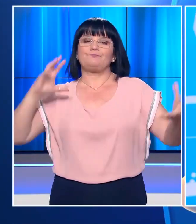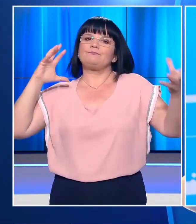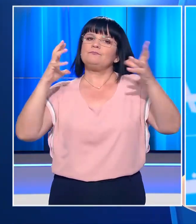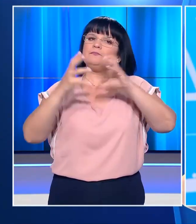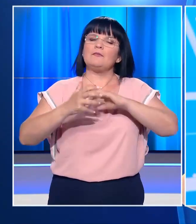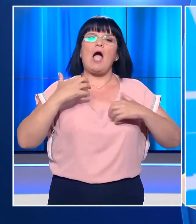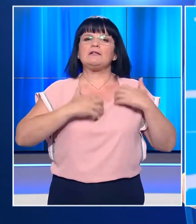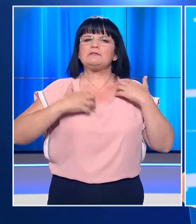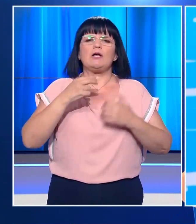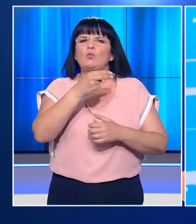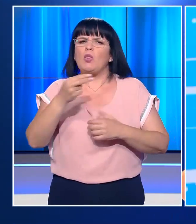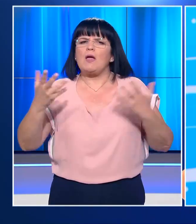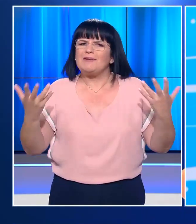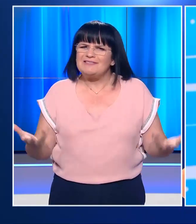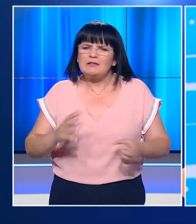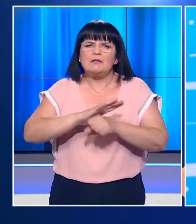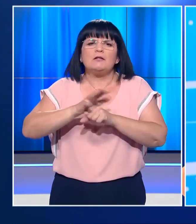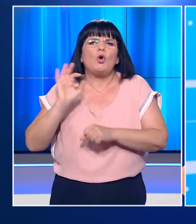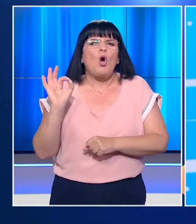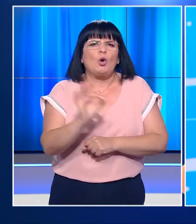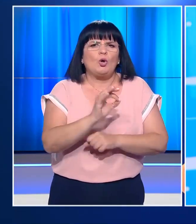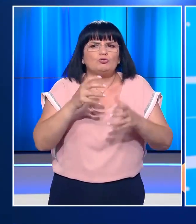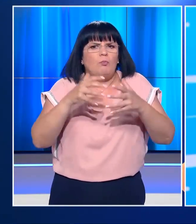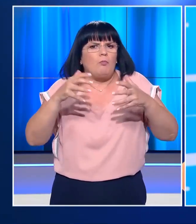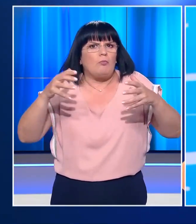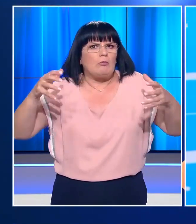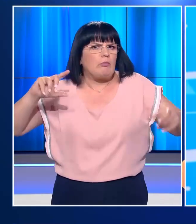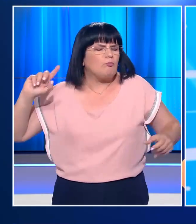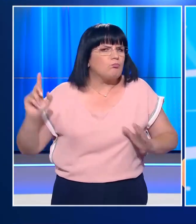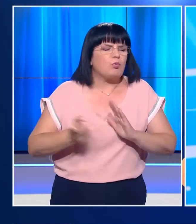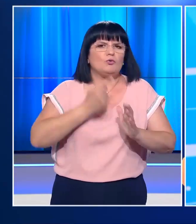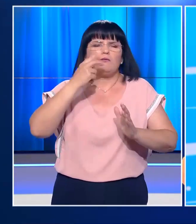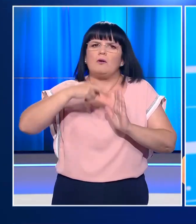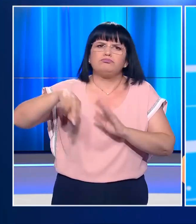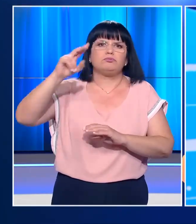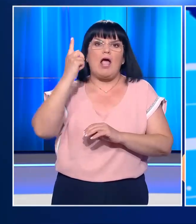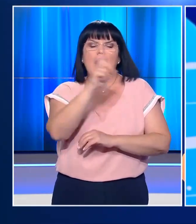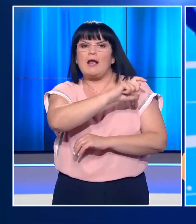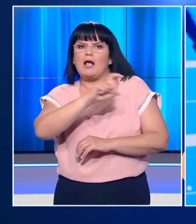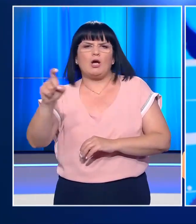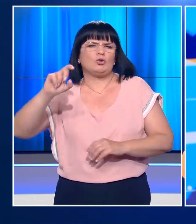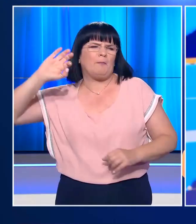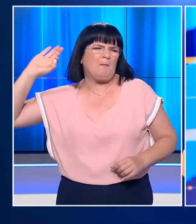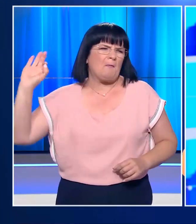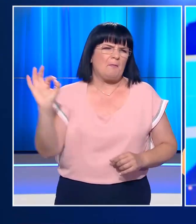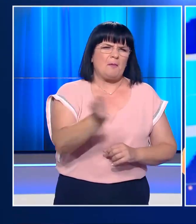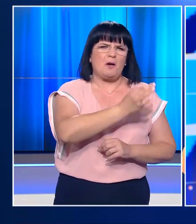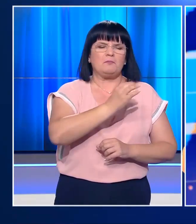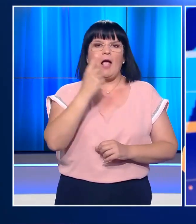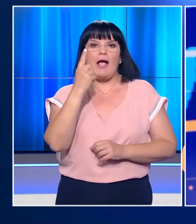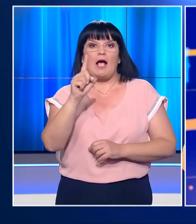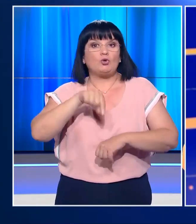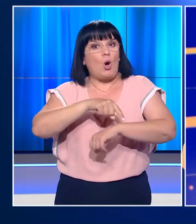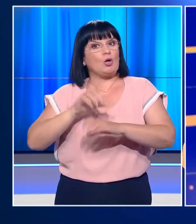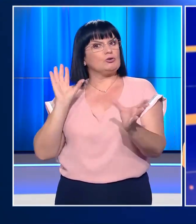Παγκόσμια ανησυχία προκαλεί το νέο ρεκόρ κρουσμάτων COVID, καθώς για πρώτη φορά σημειώθηκε αύξηση 1 εκατομμυρίου μολύνσεων σε λιγότερο από 100